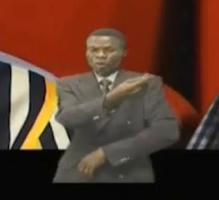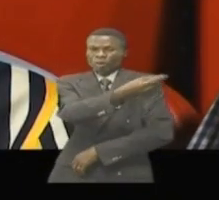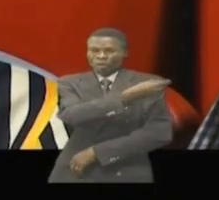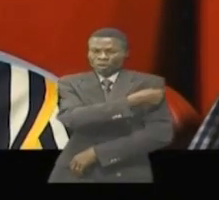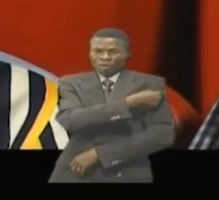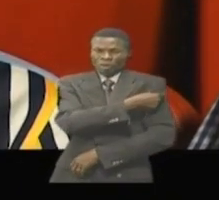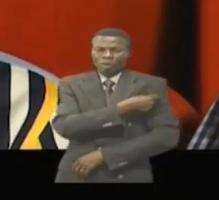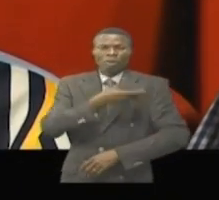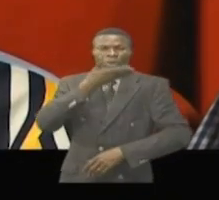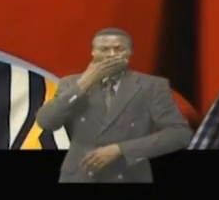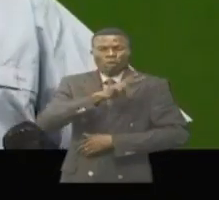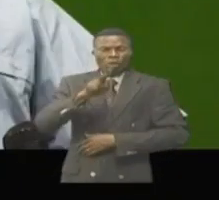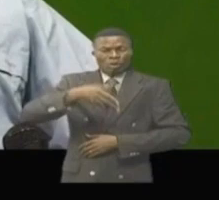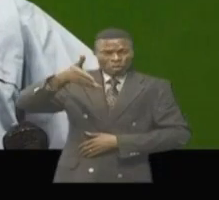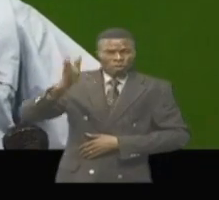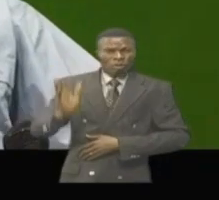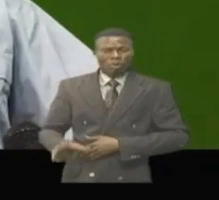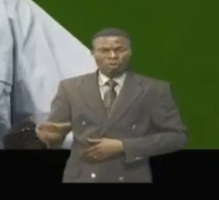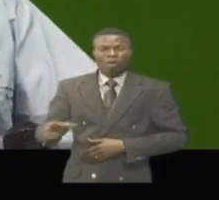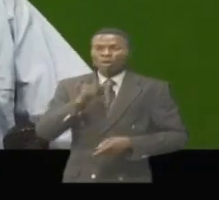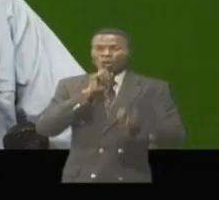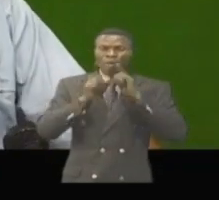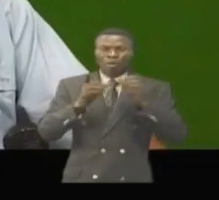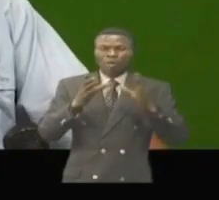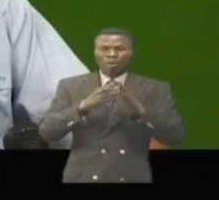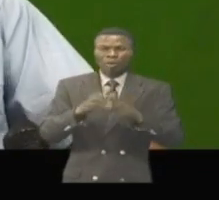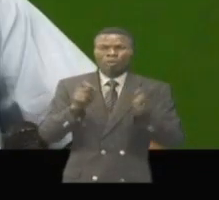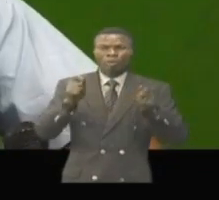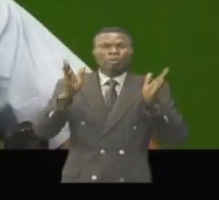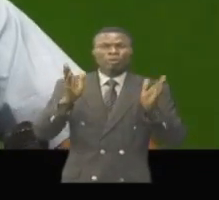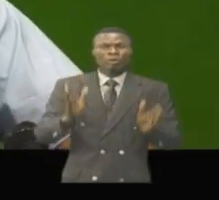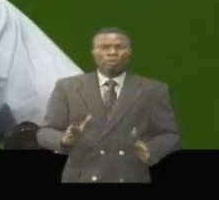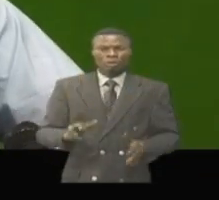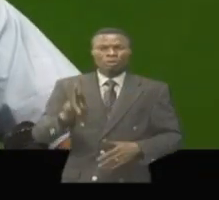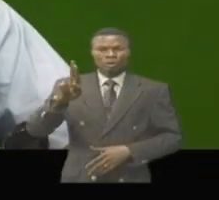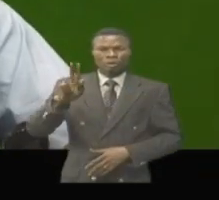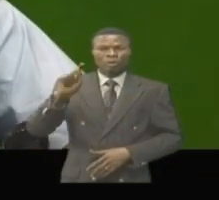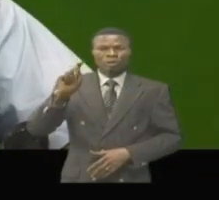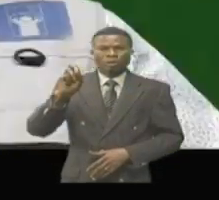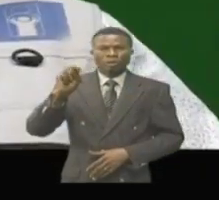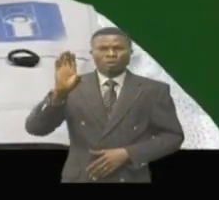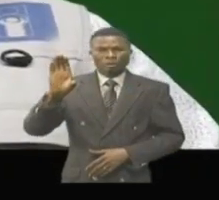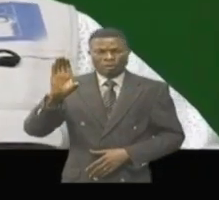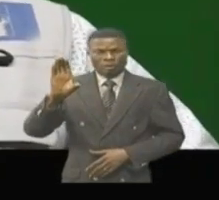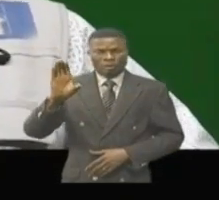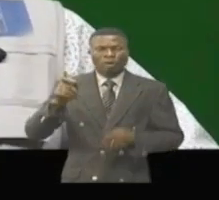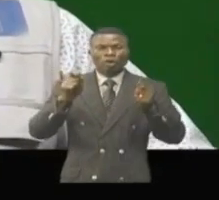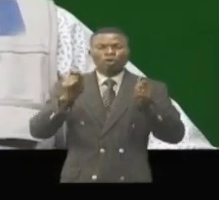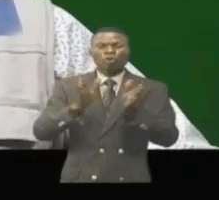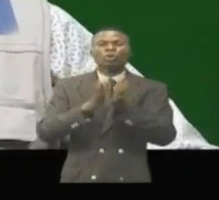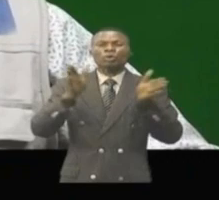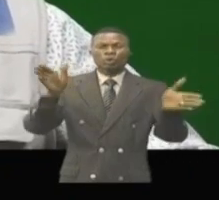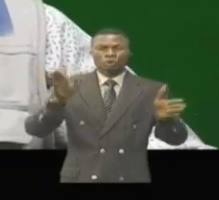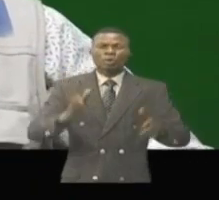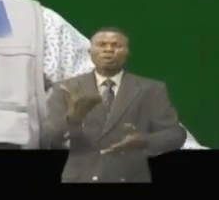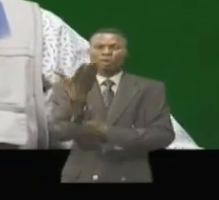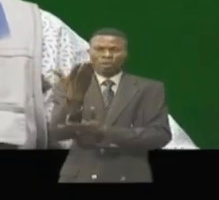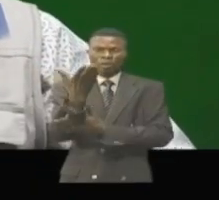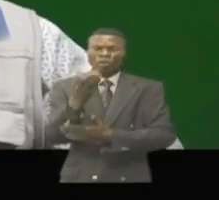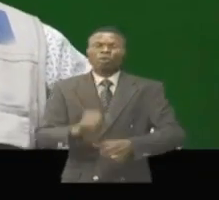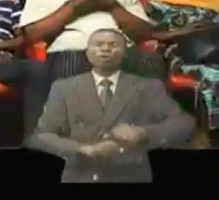COVID-19 dont les experts ont échangé avec le personnel de la RTNC, un média public pour solliciter